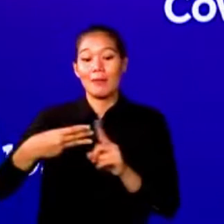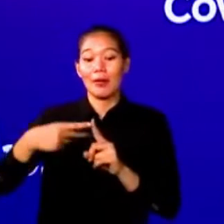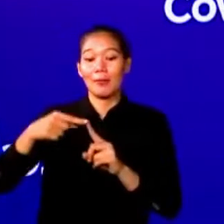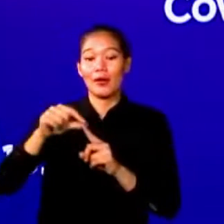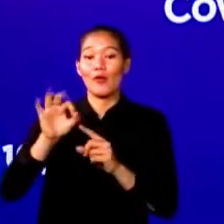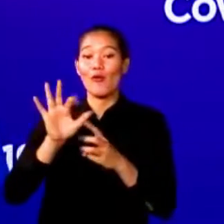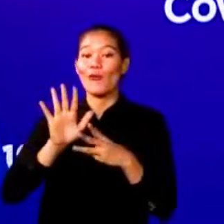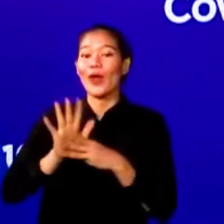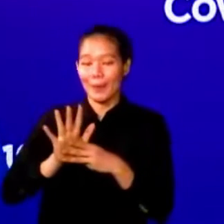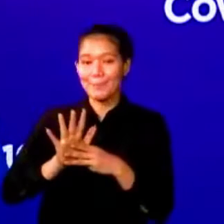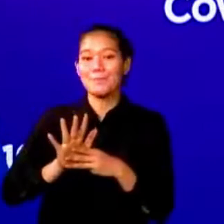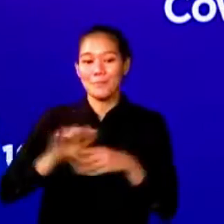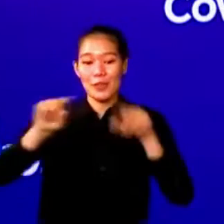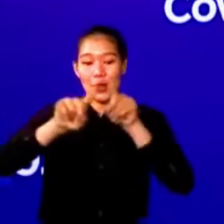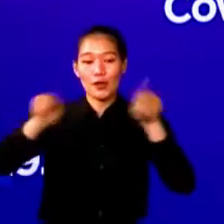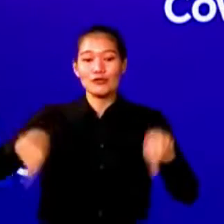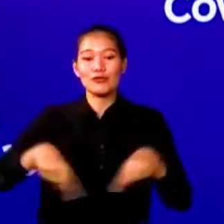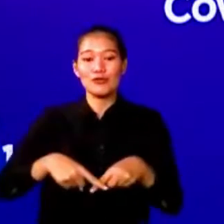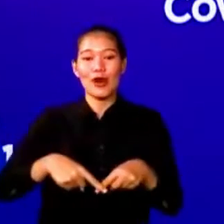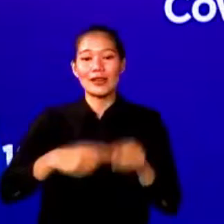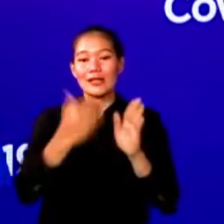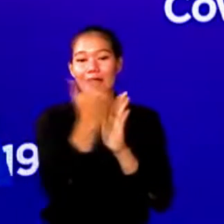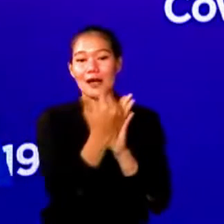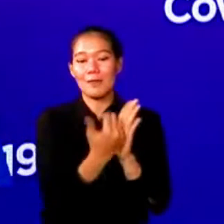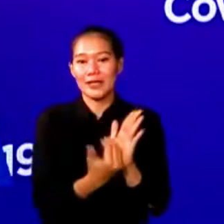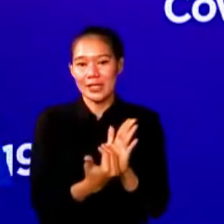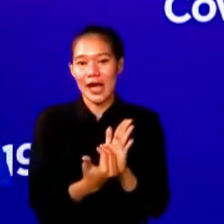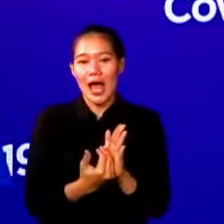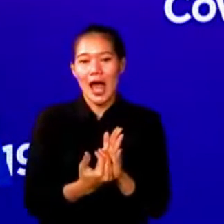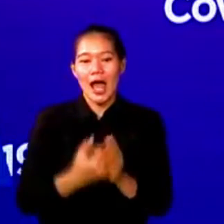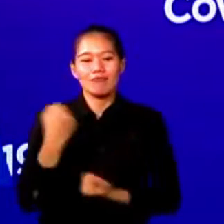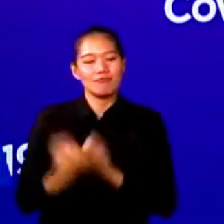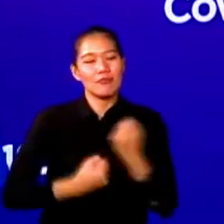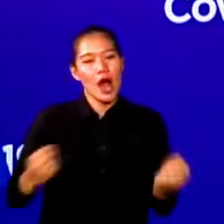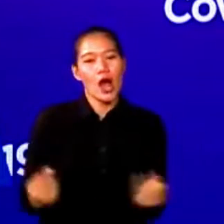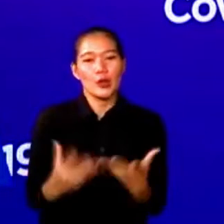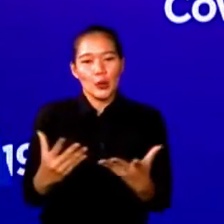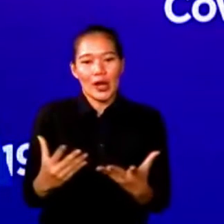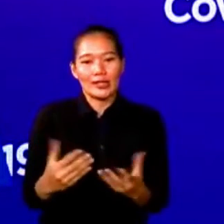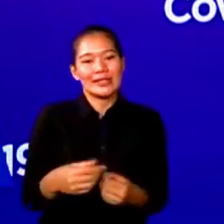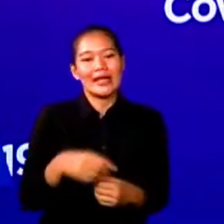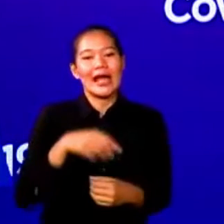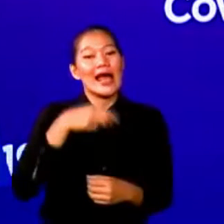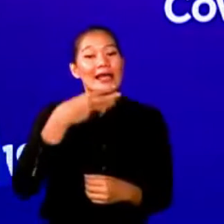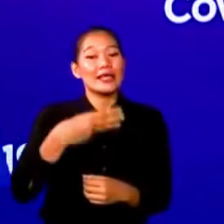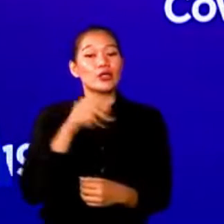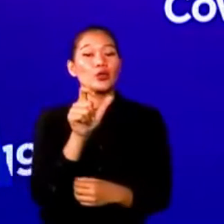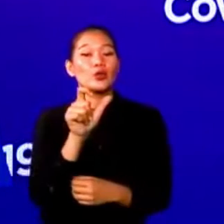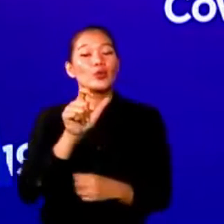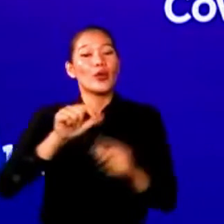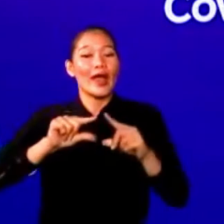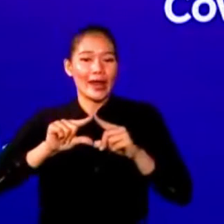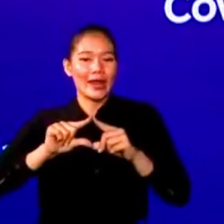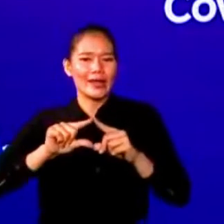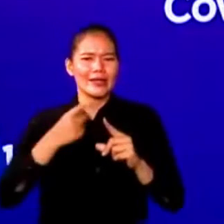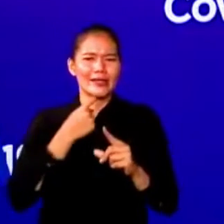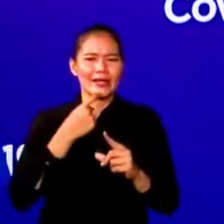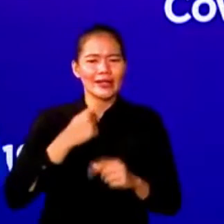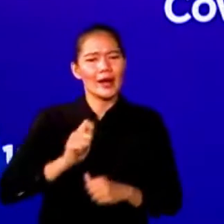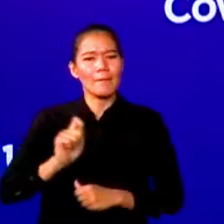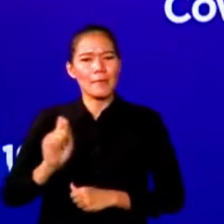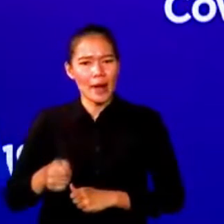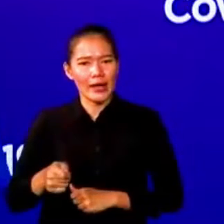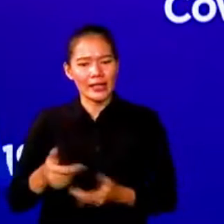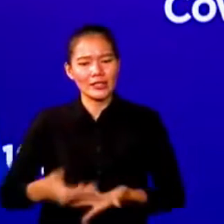POM mengambil langkah dengan mengeluarkan kebijakan emergency use other reasons atau iyuy atau penggunaan